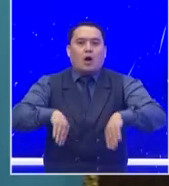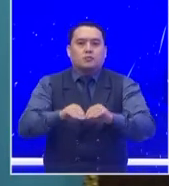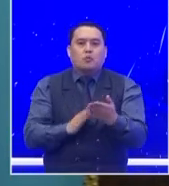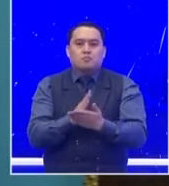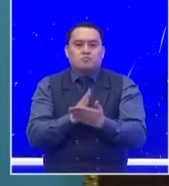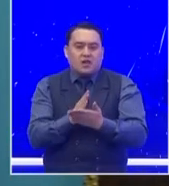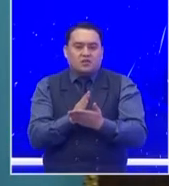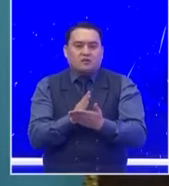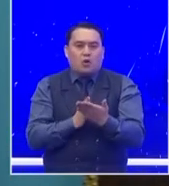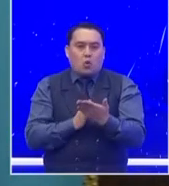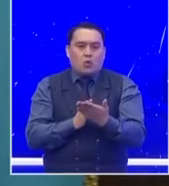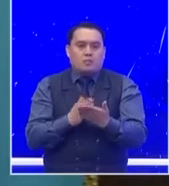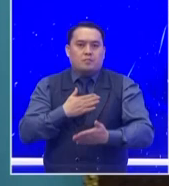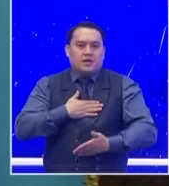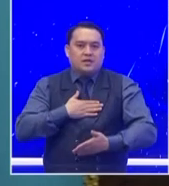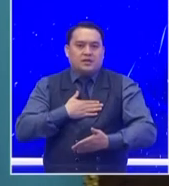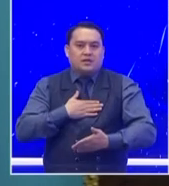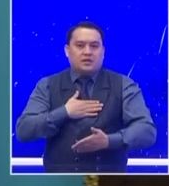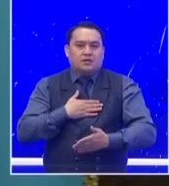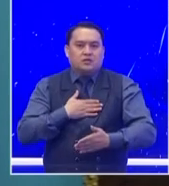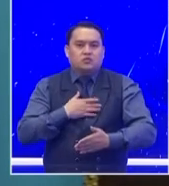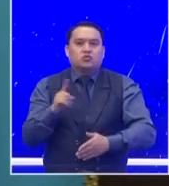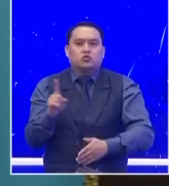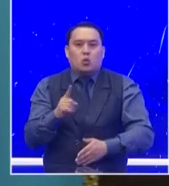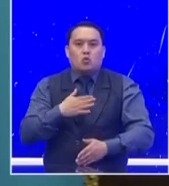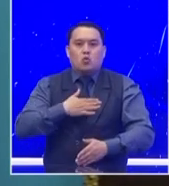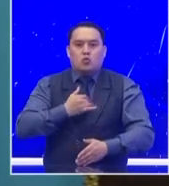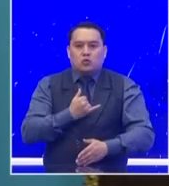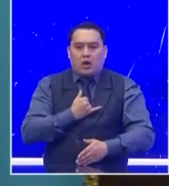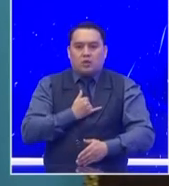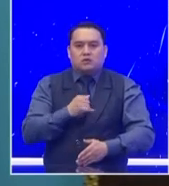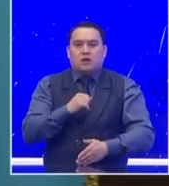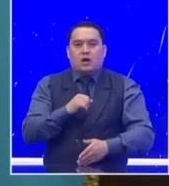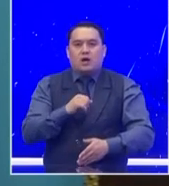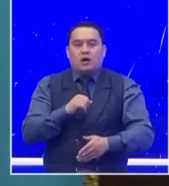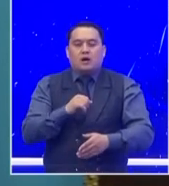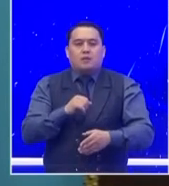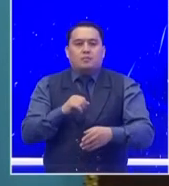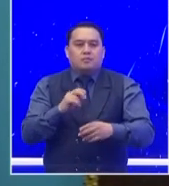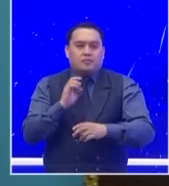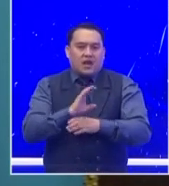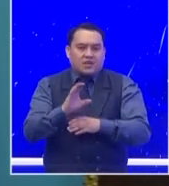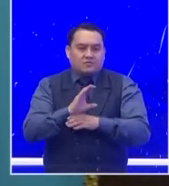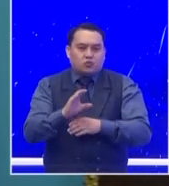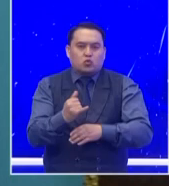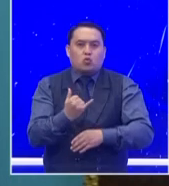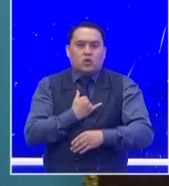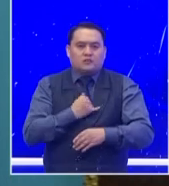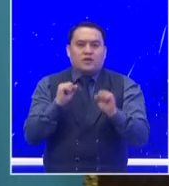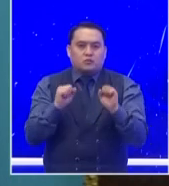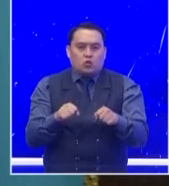Общественно-политическая ситуация. Мы здесь... За счет вот того, что высвобождение рабочих, остановка производства, все это может